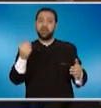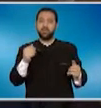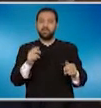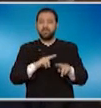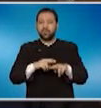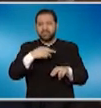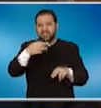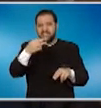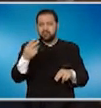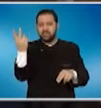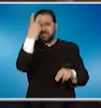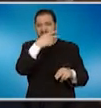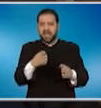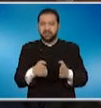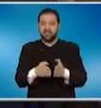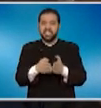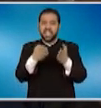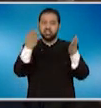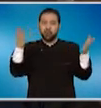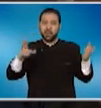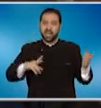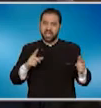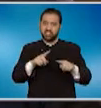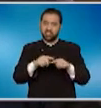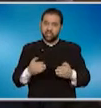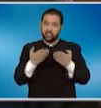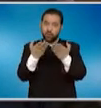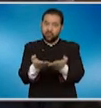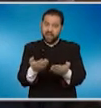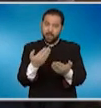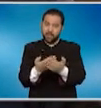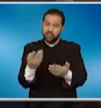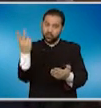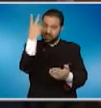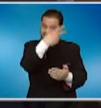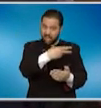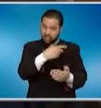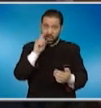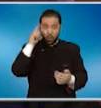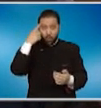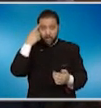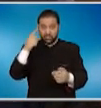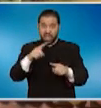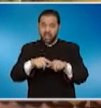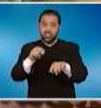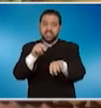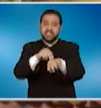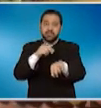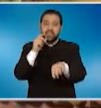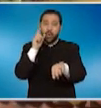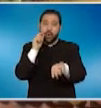Adică revelația este ceea ce se oferă spre cunoaștere, iar cunoașterea este ceea ce se percepe